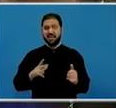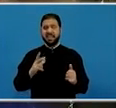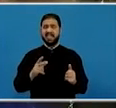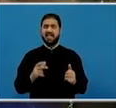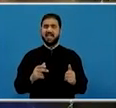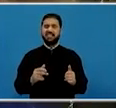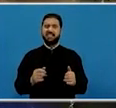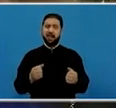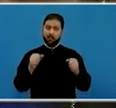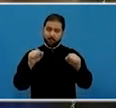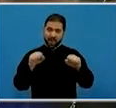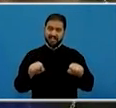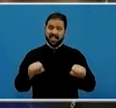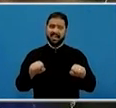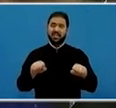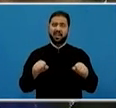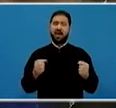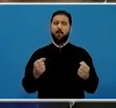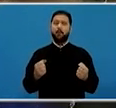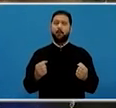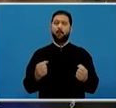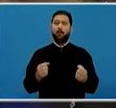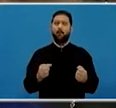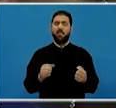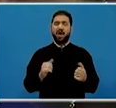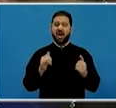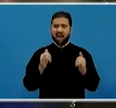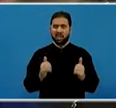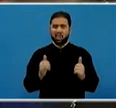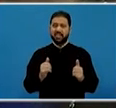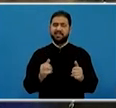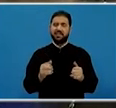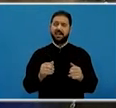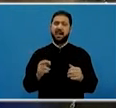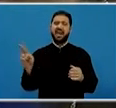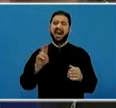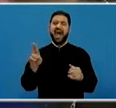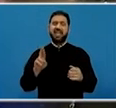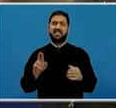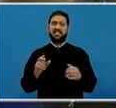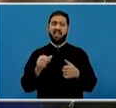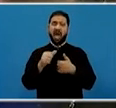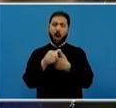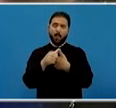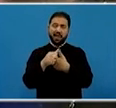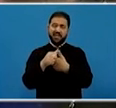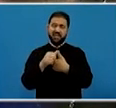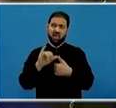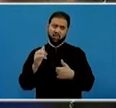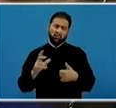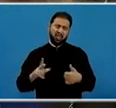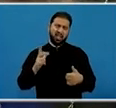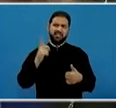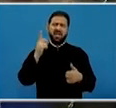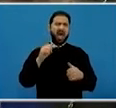mai întărită, mult mai accentuată și în această relație a prieteniei, dar ea cred că poate să existe și la un nivel general